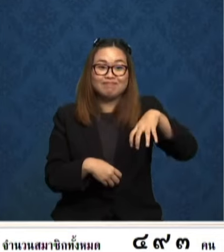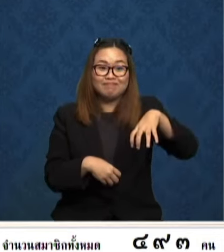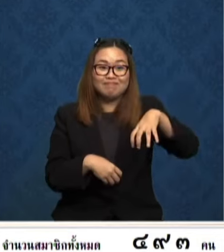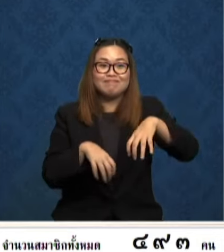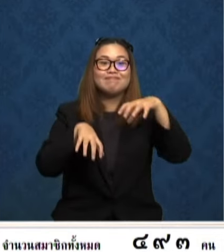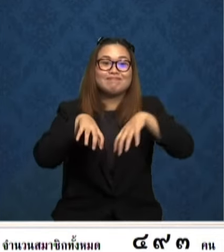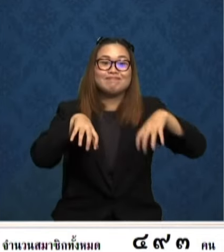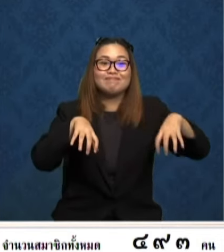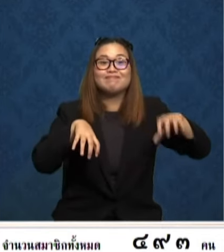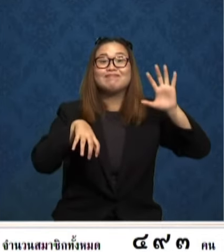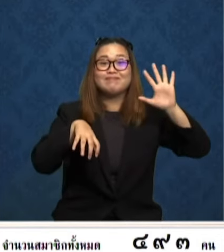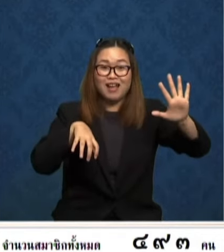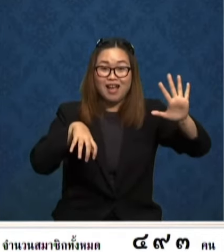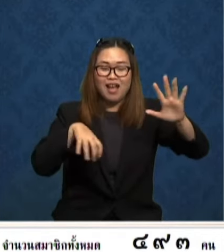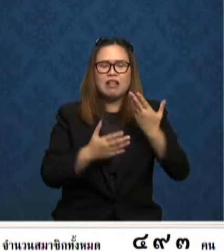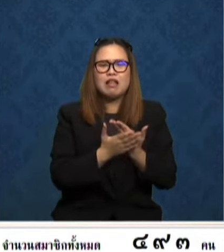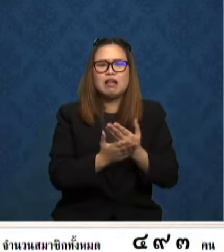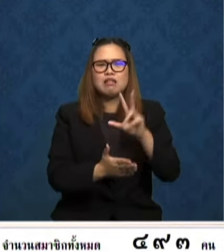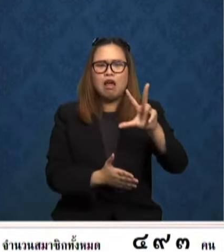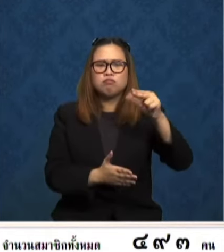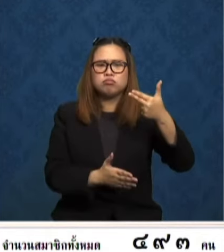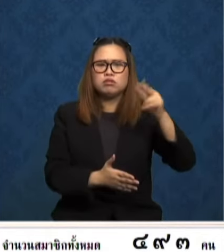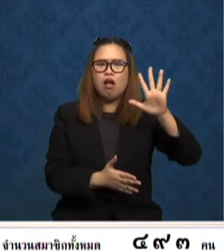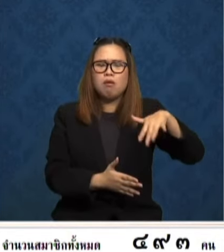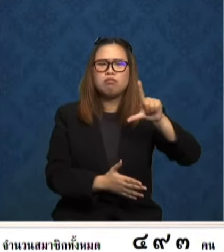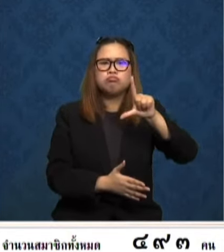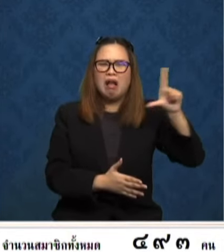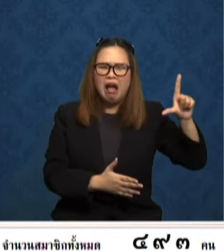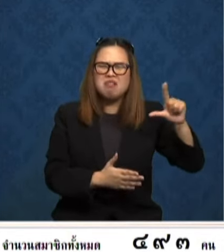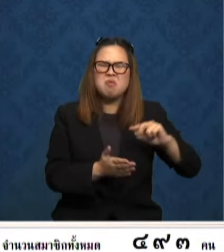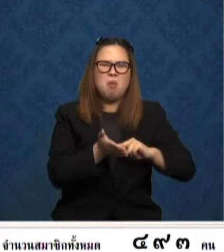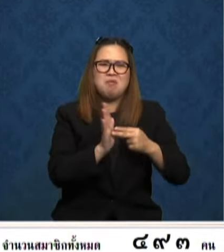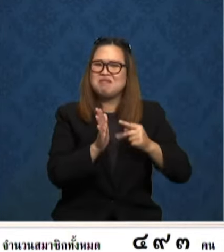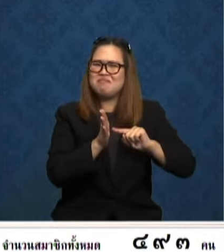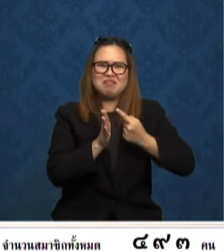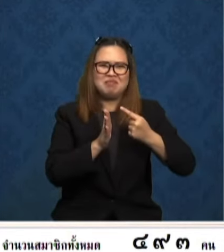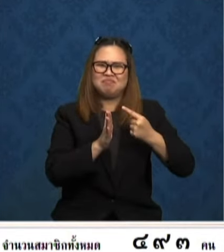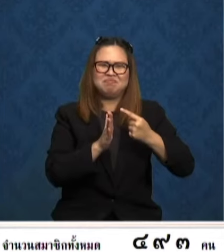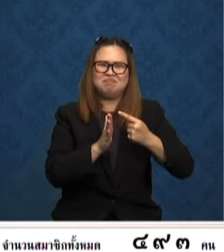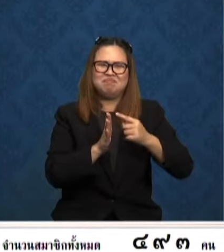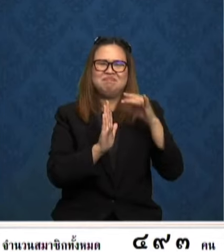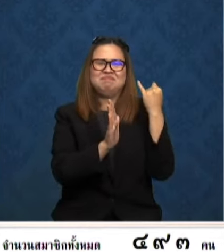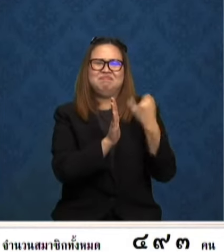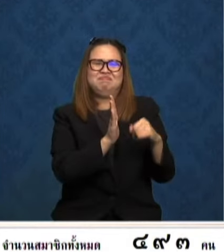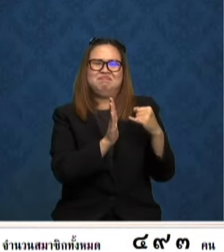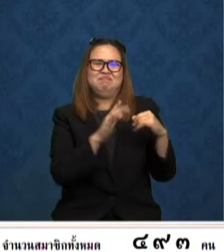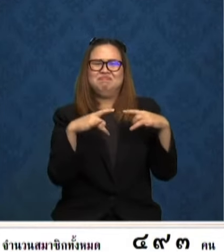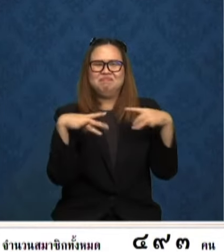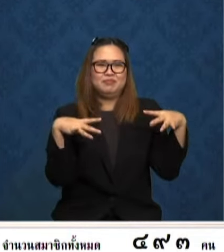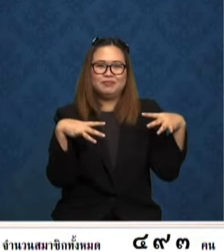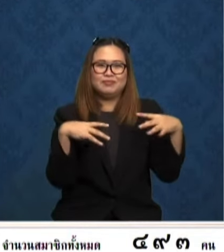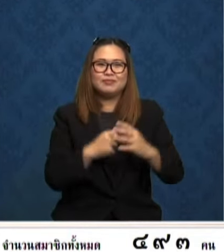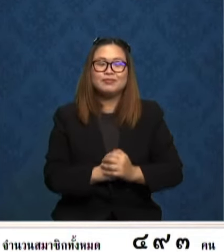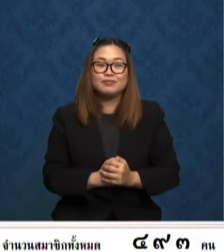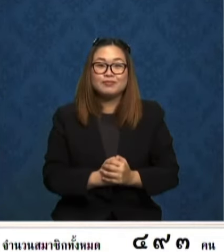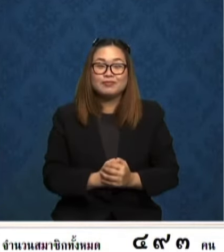ป็นเงิน 35,000 ล้านบาทนี่ก็เป็นการเริ่มต้นที่ไม่ถูกต้องอยู่แล้วแต่ส